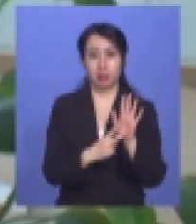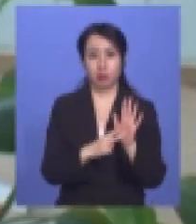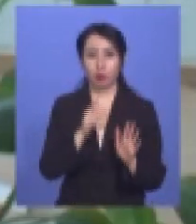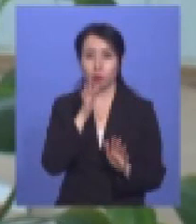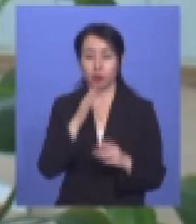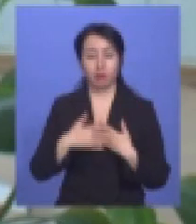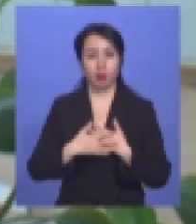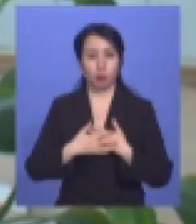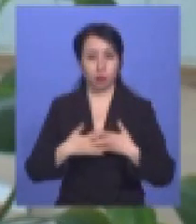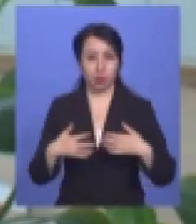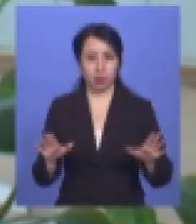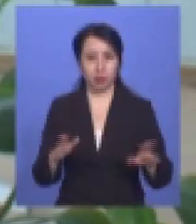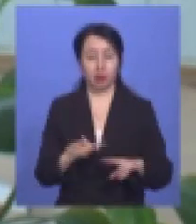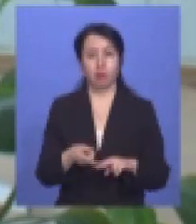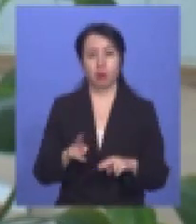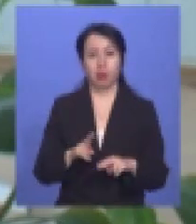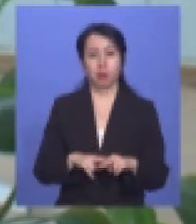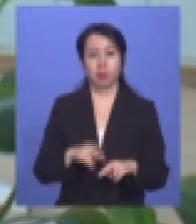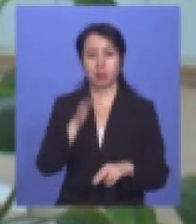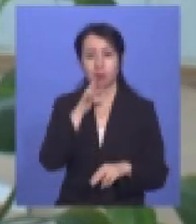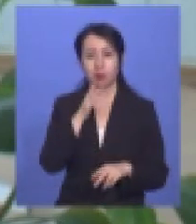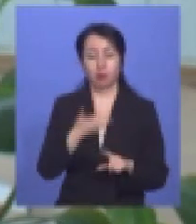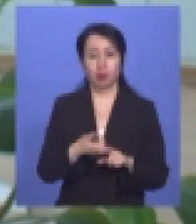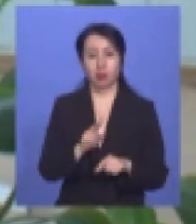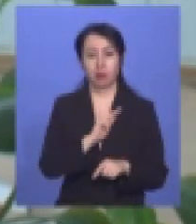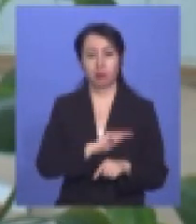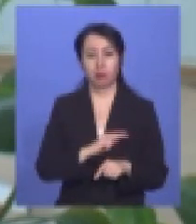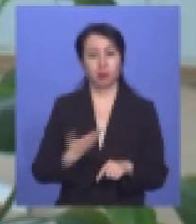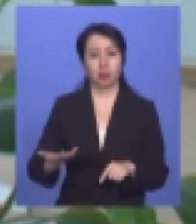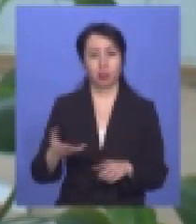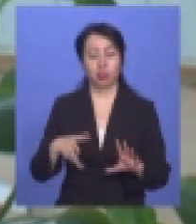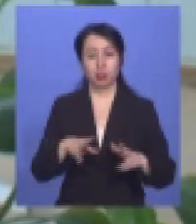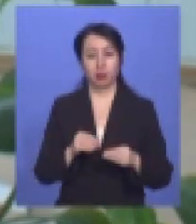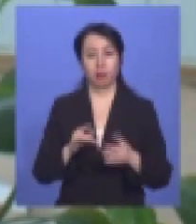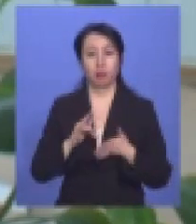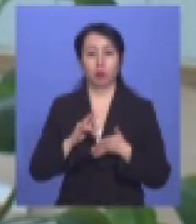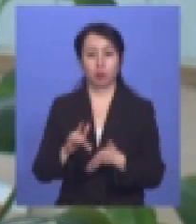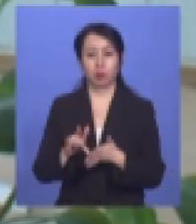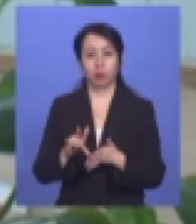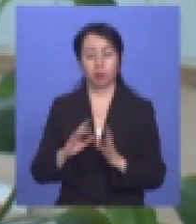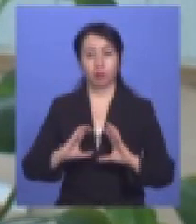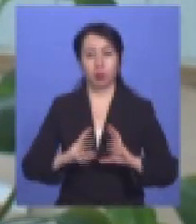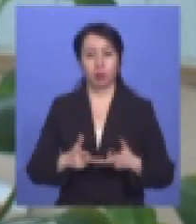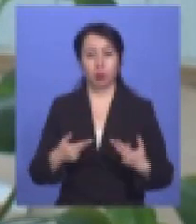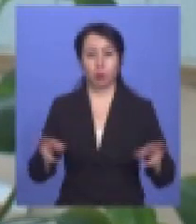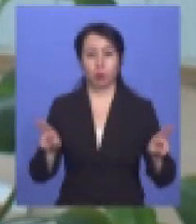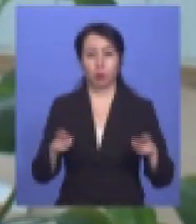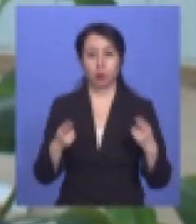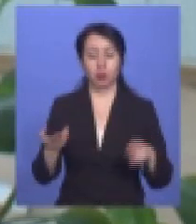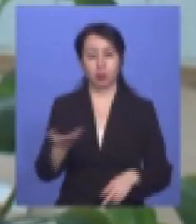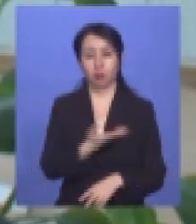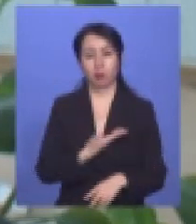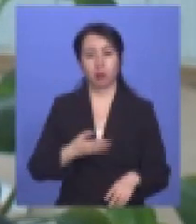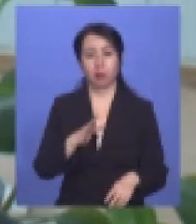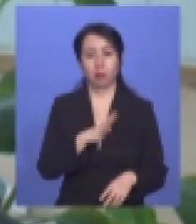у меня выпускница. Поэтому за время вот нашего с ней путешествия по миру музыки мы